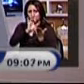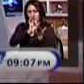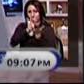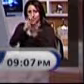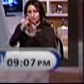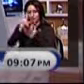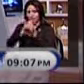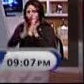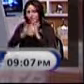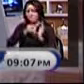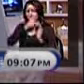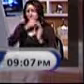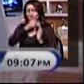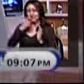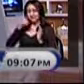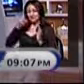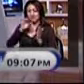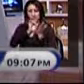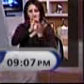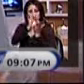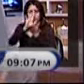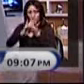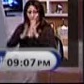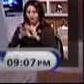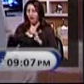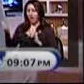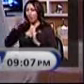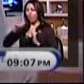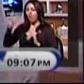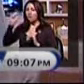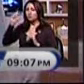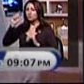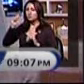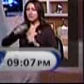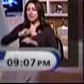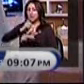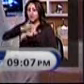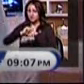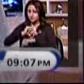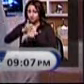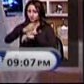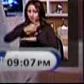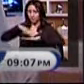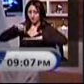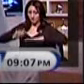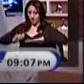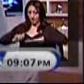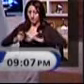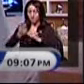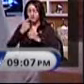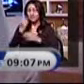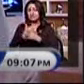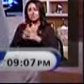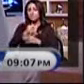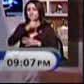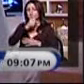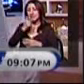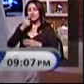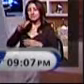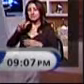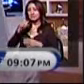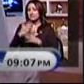مش تطهير. كاصلاح. اصلاح القضاء في مشروعات مقدمه من القضاء انفسهم، وخبر حضرتك، ولا يجوز